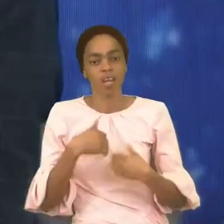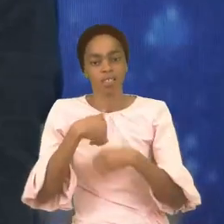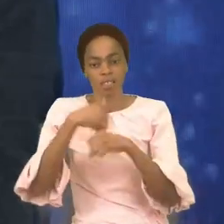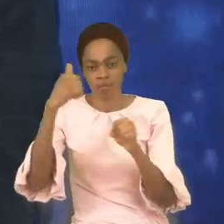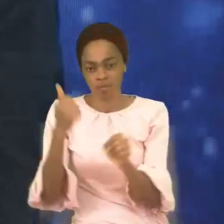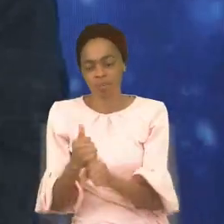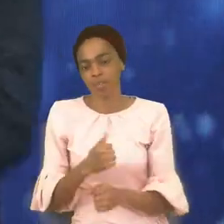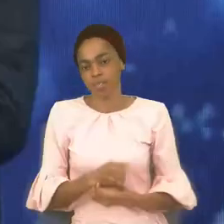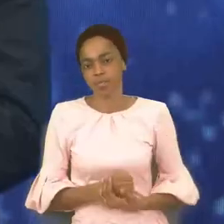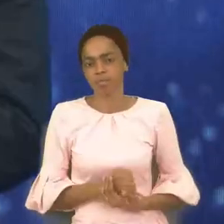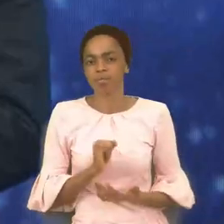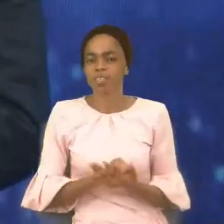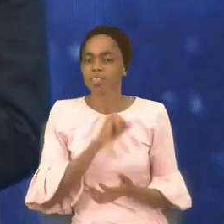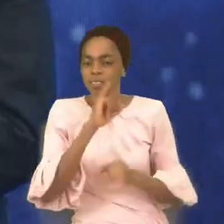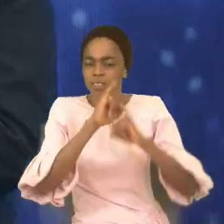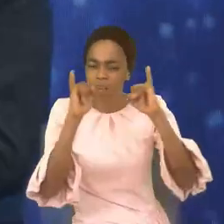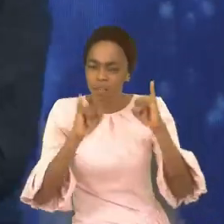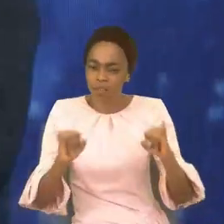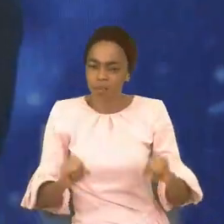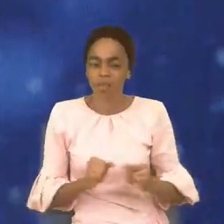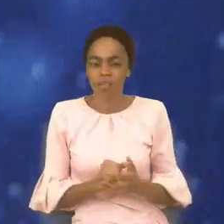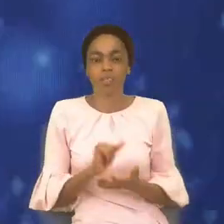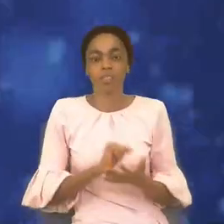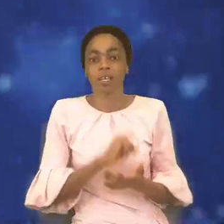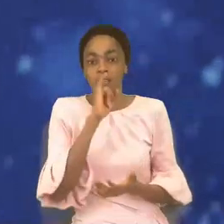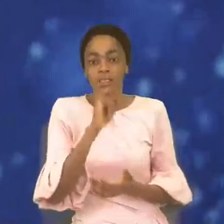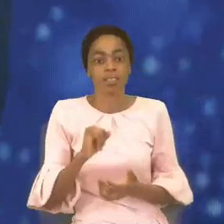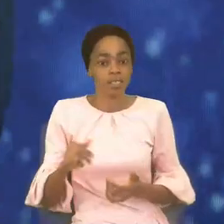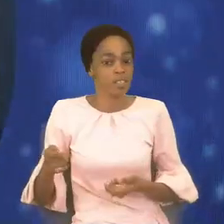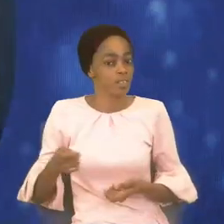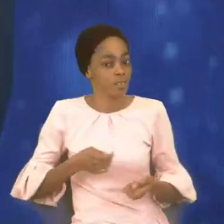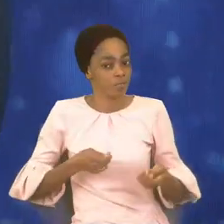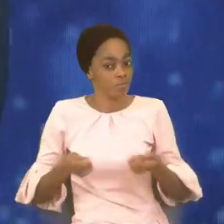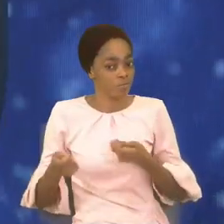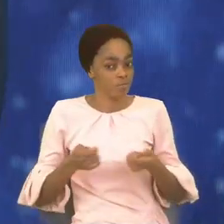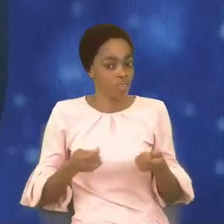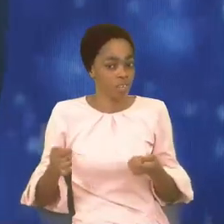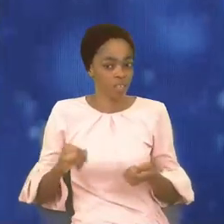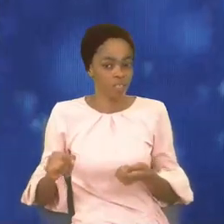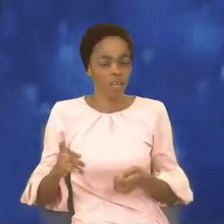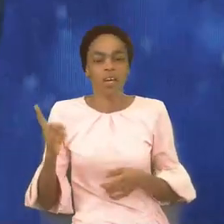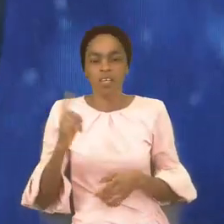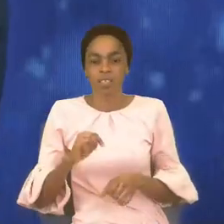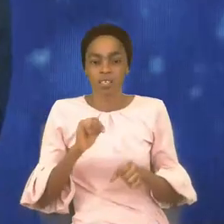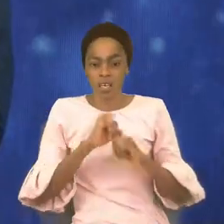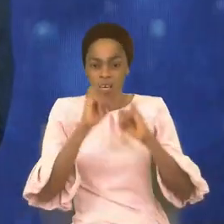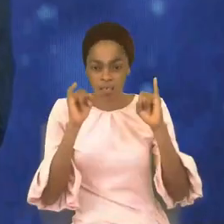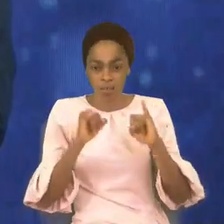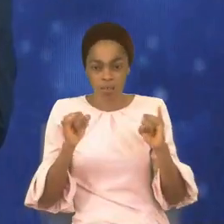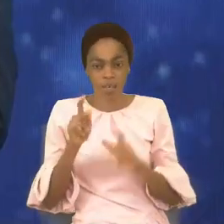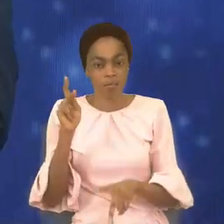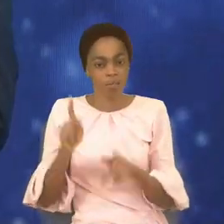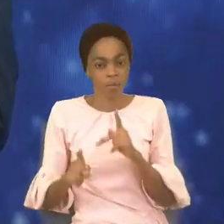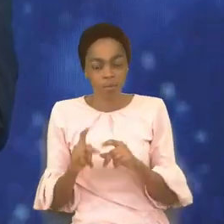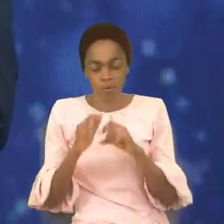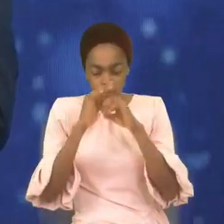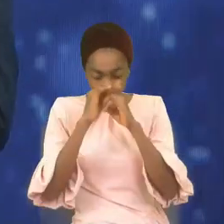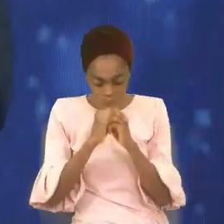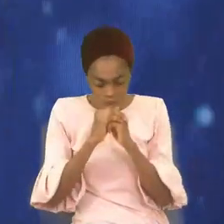le roi Nebuchadnezzar. L'idolâtrie qui est toujours prévalente aujourd'hui. L'idolâtrie, les